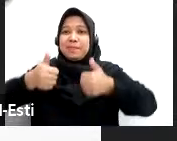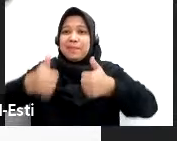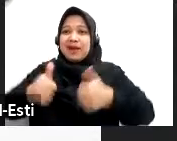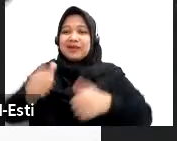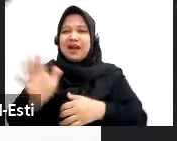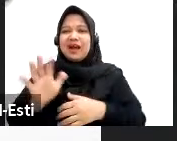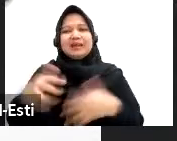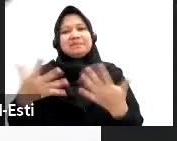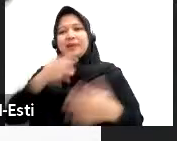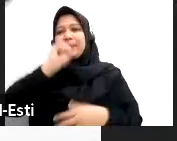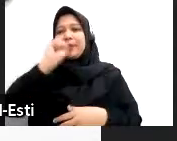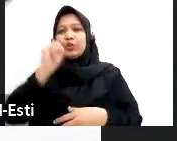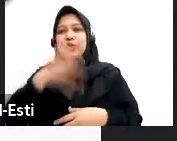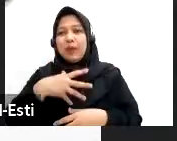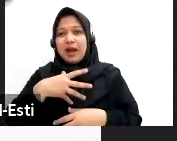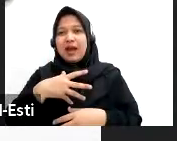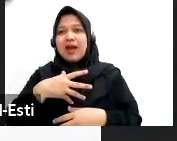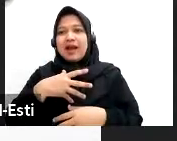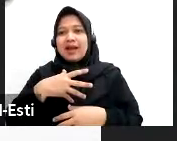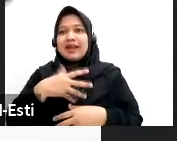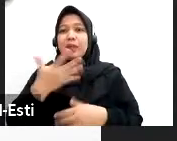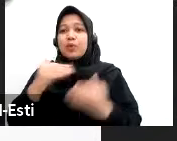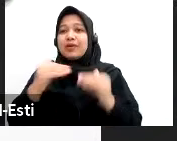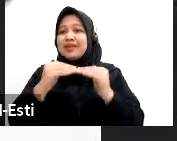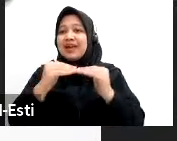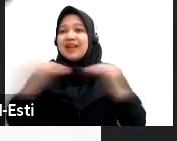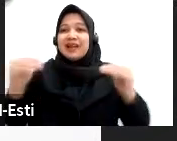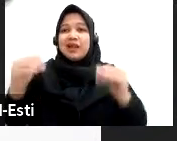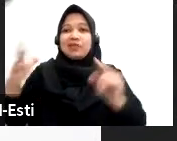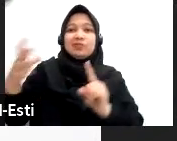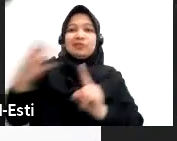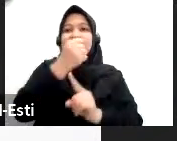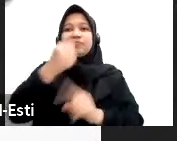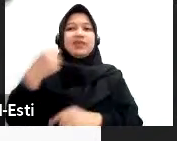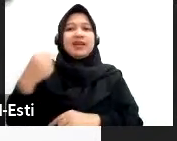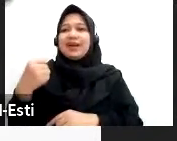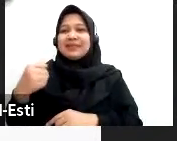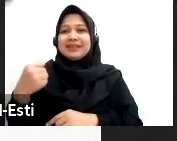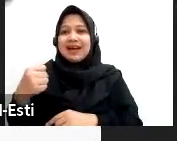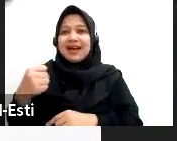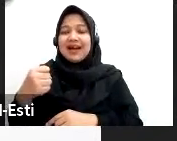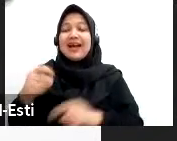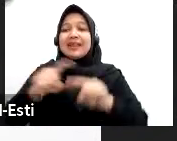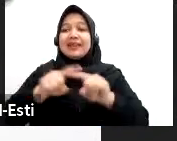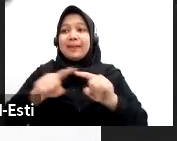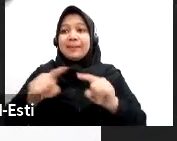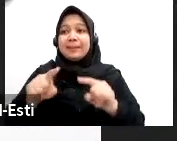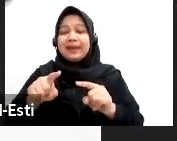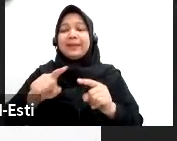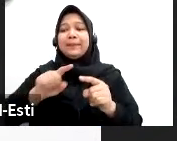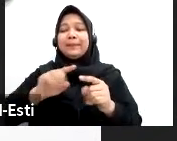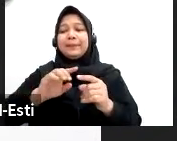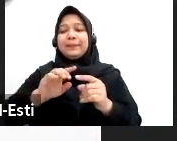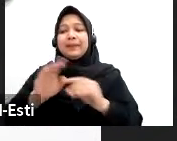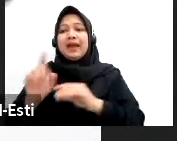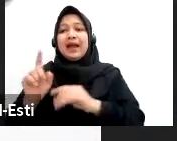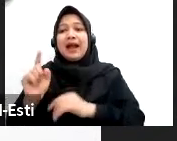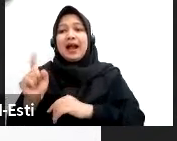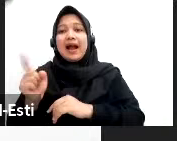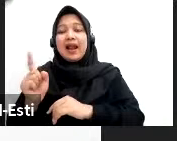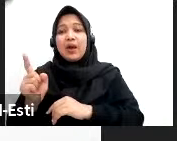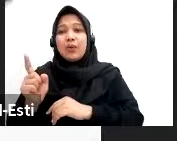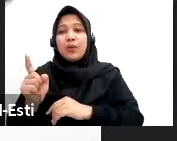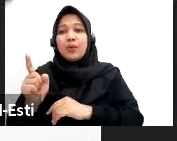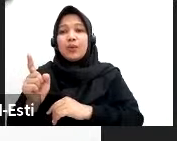ada artinya dan keadilan tidak akan pernah ditegakkan tetapi sebaliknya Eh kalau